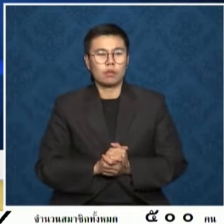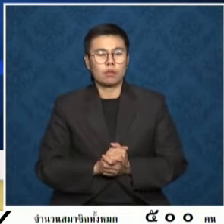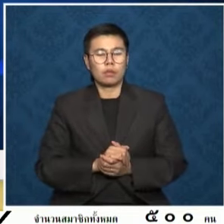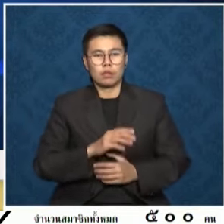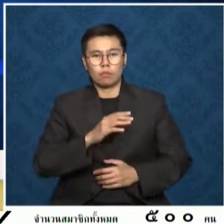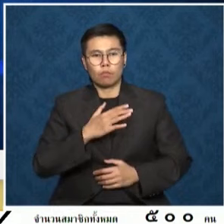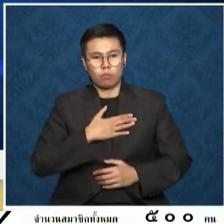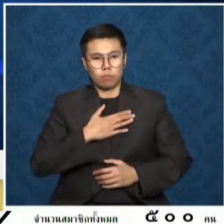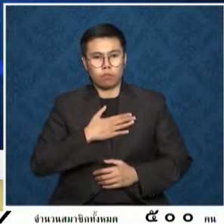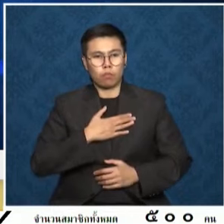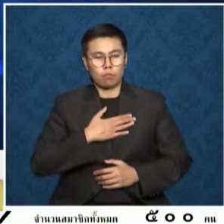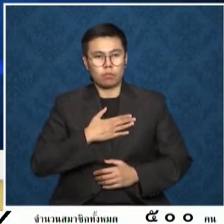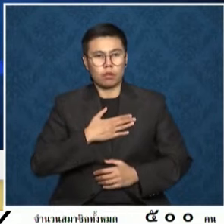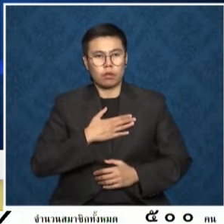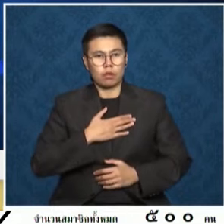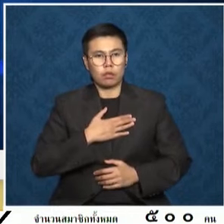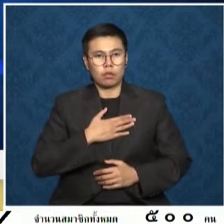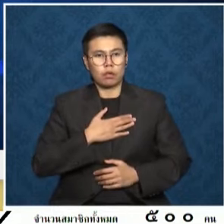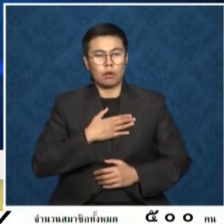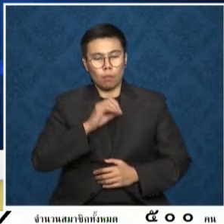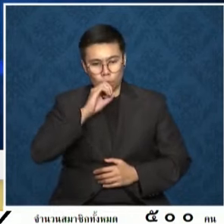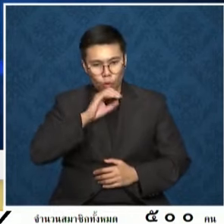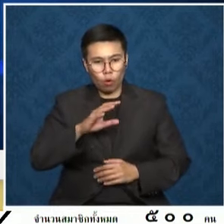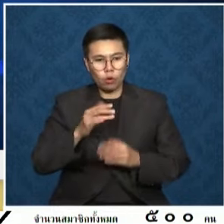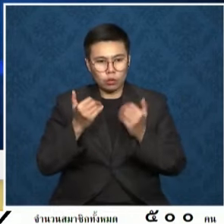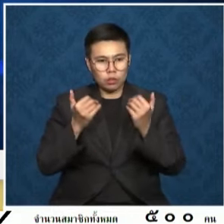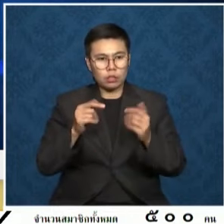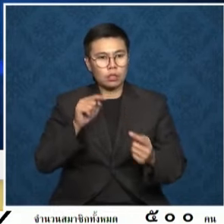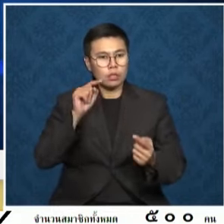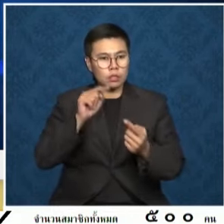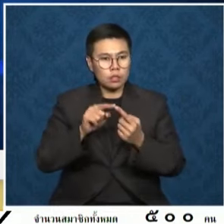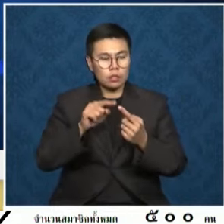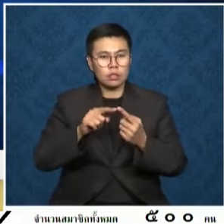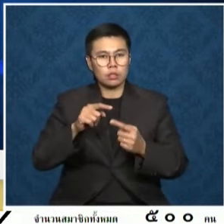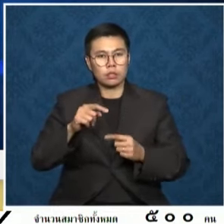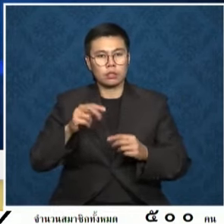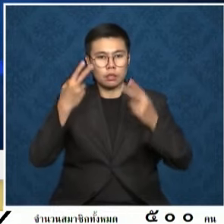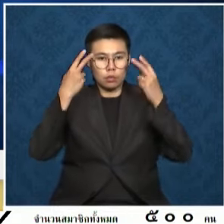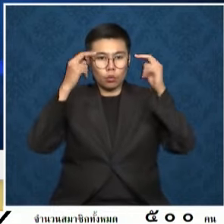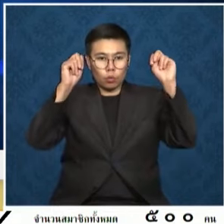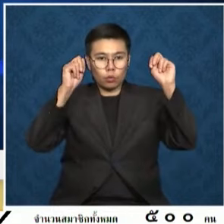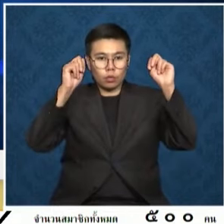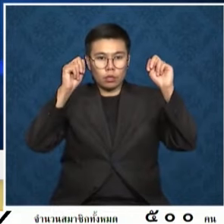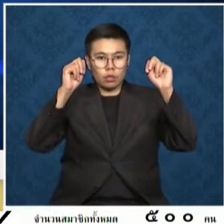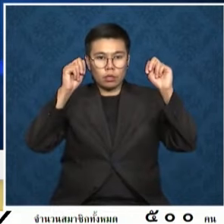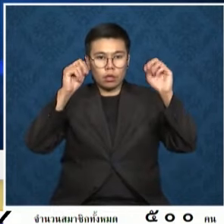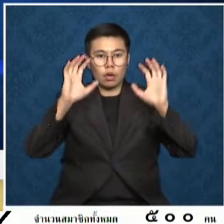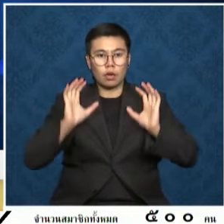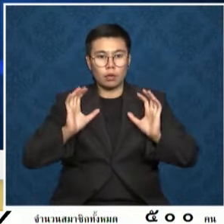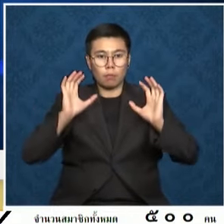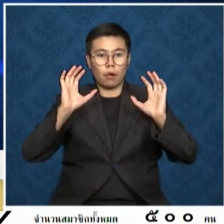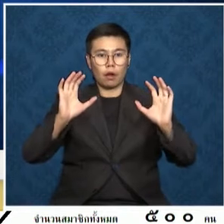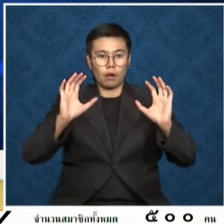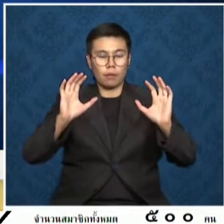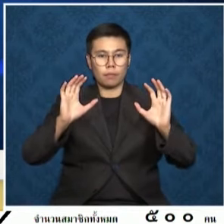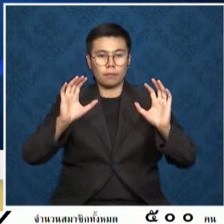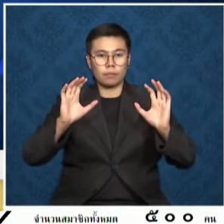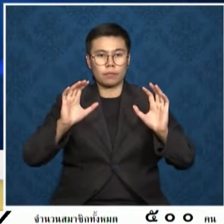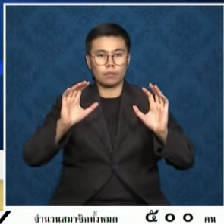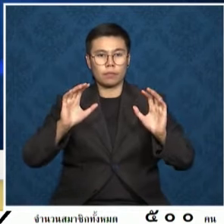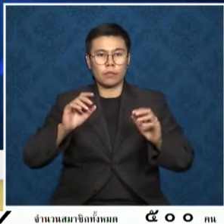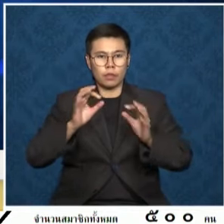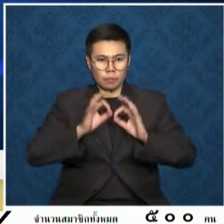มอยากจะใช้โอกาสนี้ที่ส่งไปถึงท่านนายกรัฐมนตรีไปถึงรัฐบาลสติ